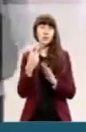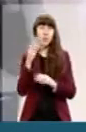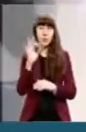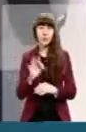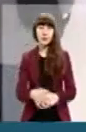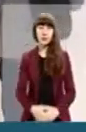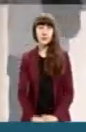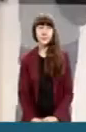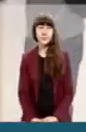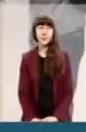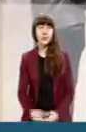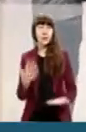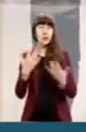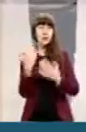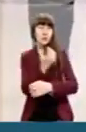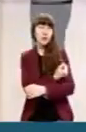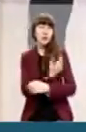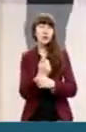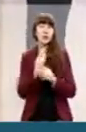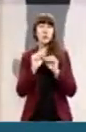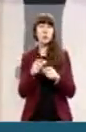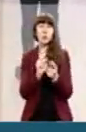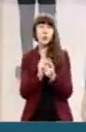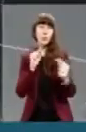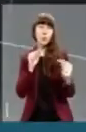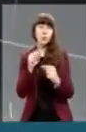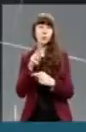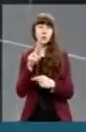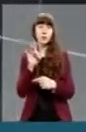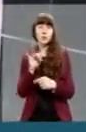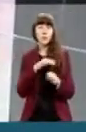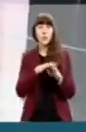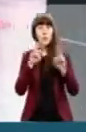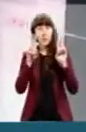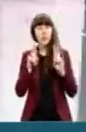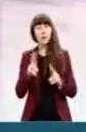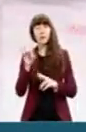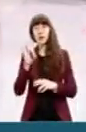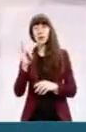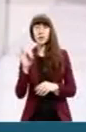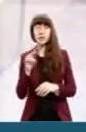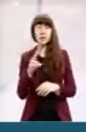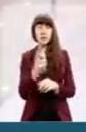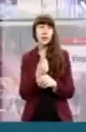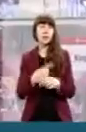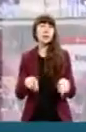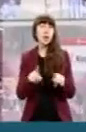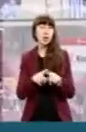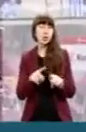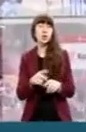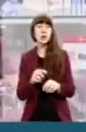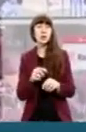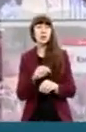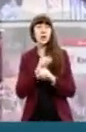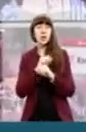92%. Если вакцинация – это фундамент борьбы с COVID-19, то соблюдение карантинных мер – это прочные закрытые двери, через